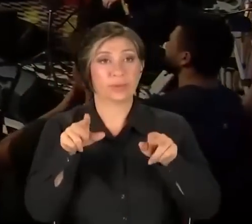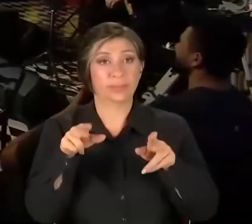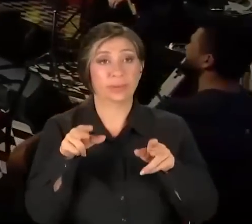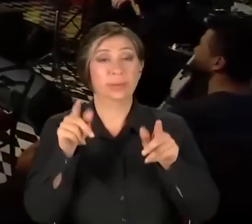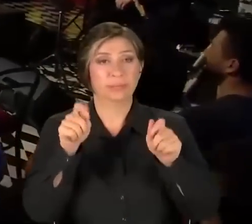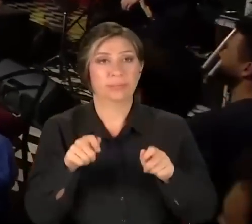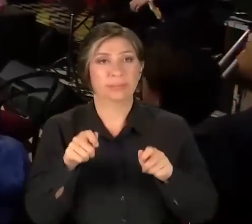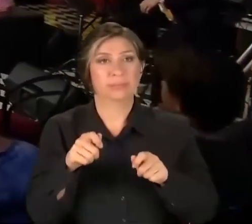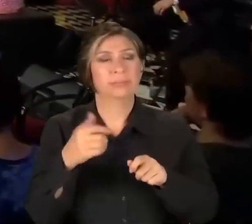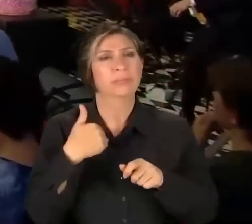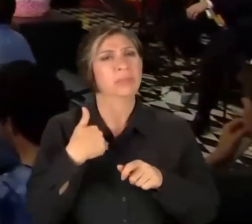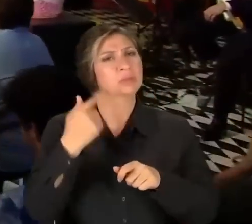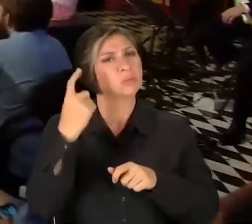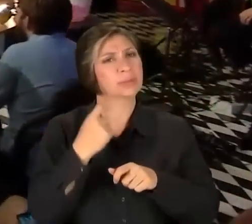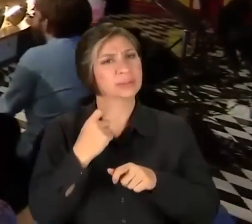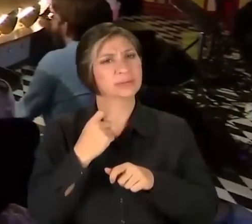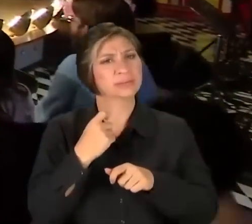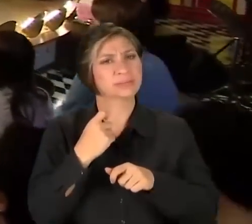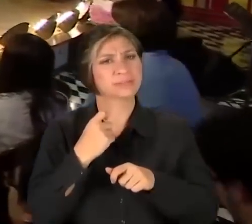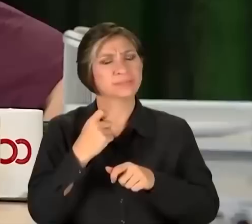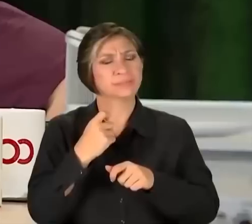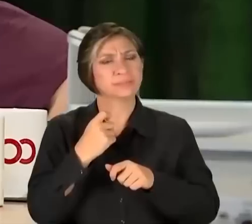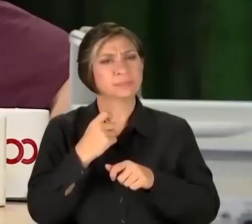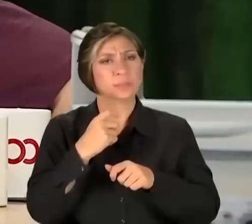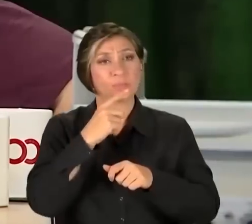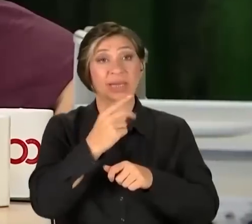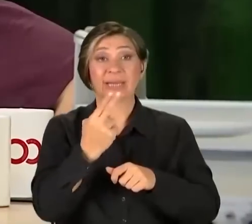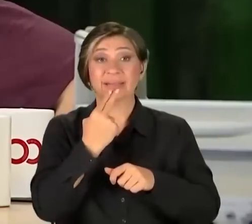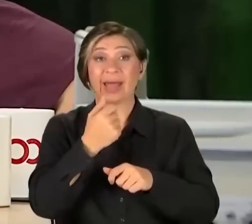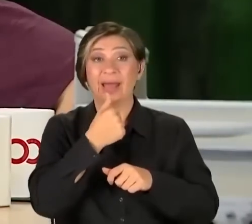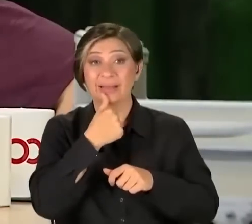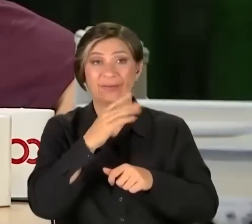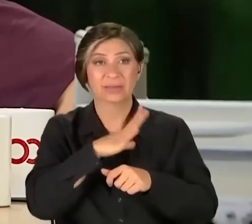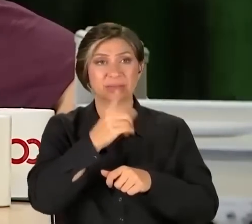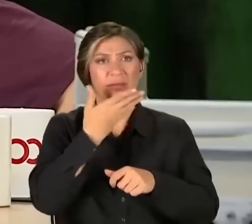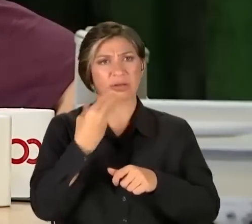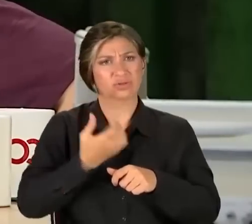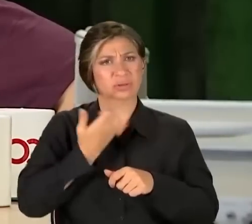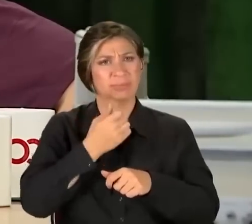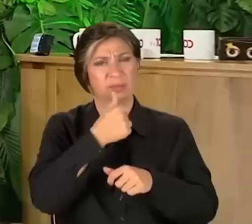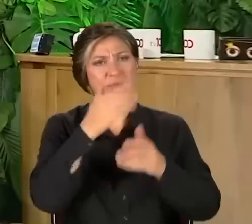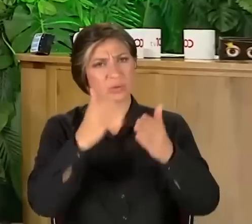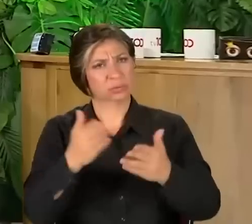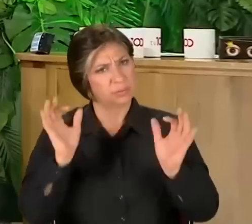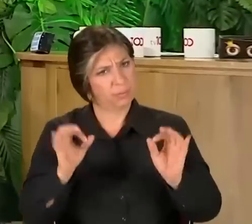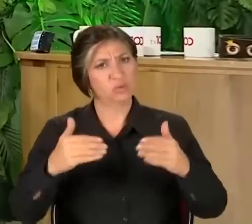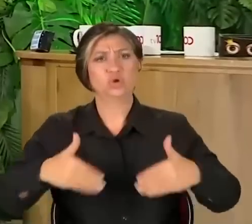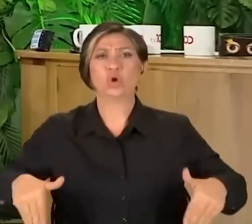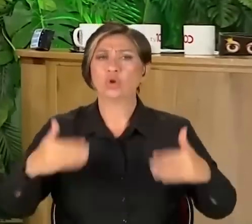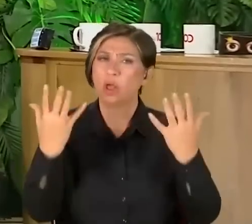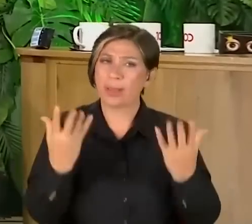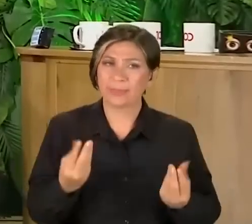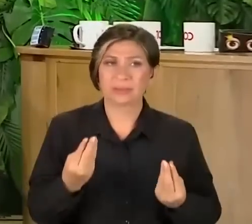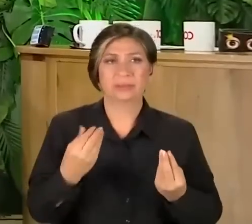yaptık mesela Bana sorarsan yani şimdi bu burada kadınlar ve erkekler var Sen yakışıklı bir adamsın Tamam şortlu olabilirsin